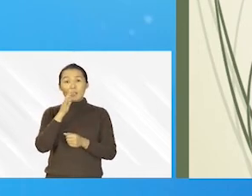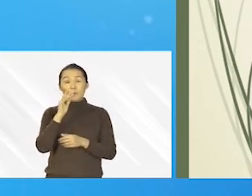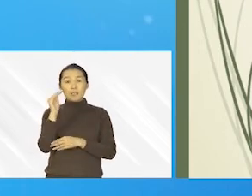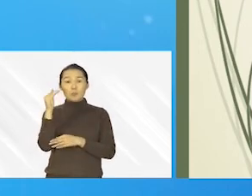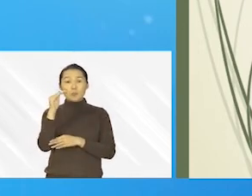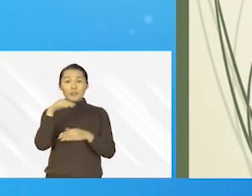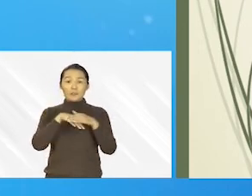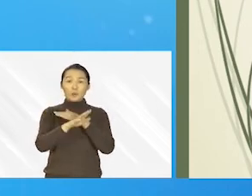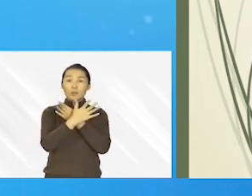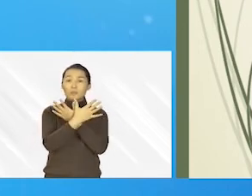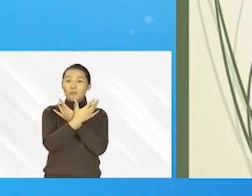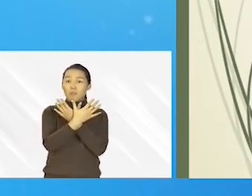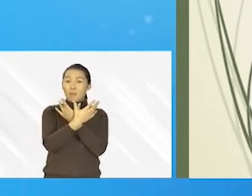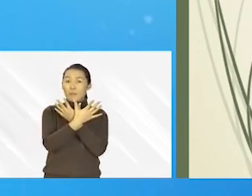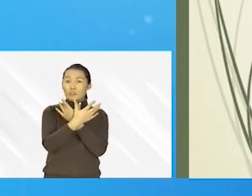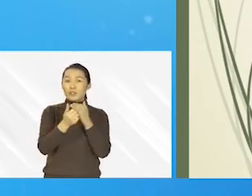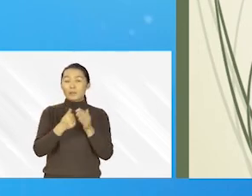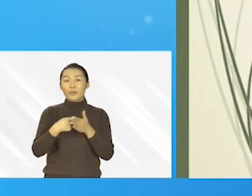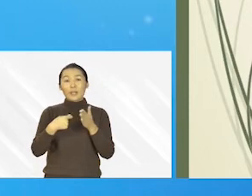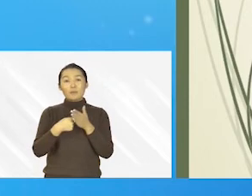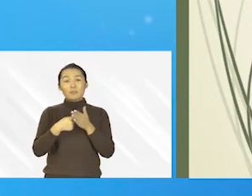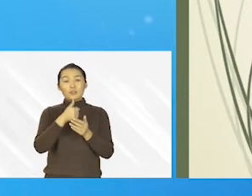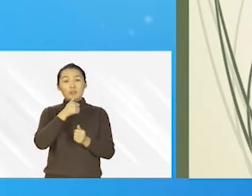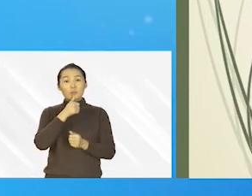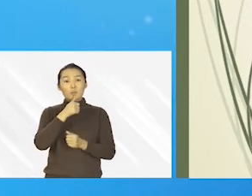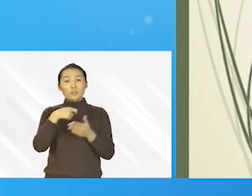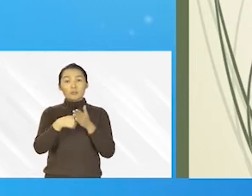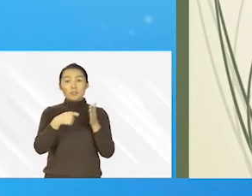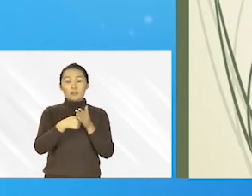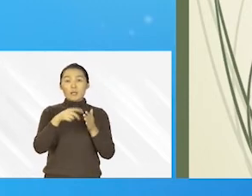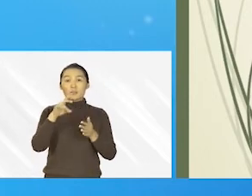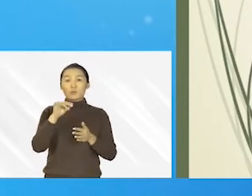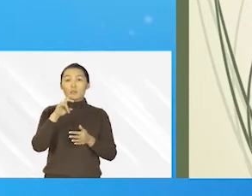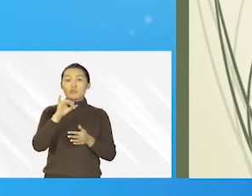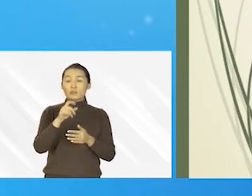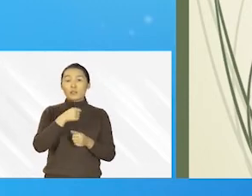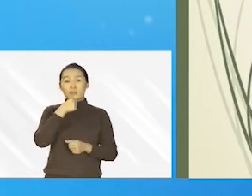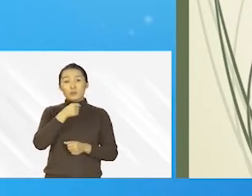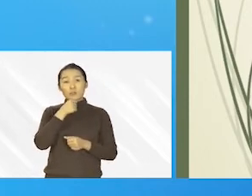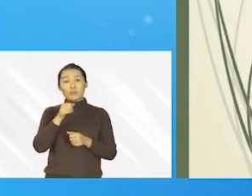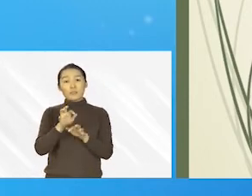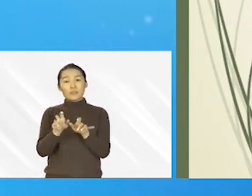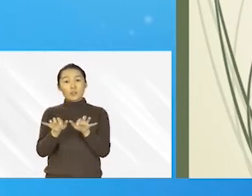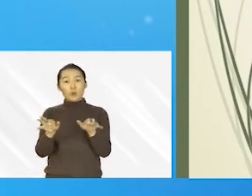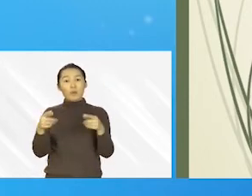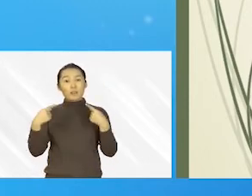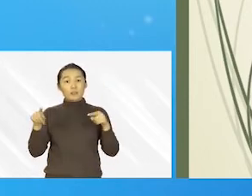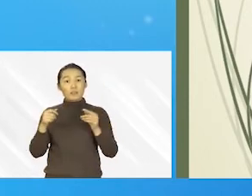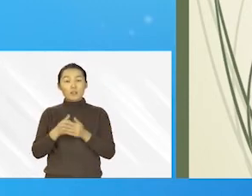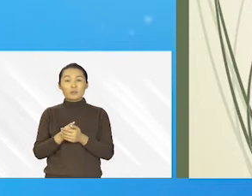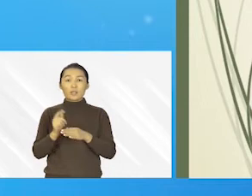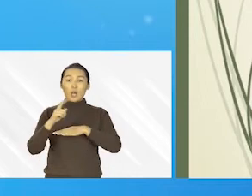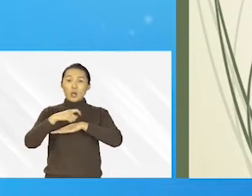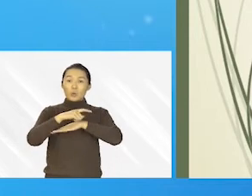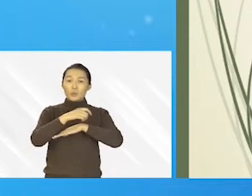выходит бабочка. Пища и способ питания у личинки и взрослого насекомого различаются.